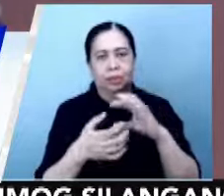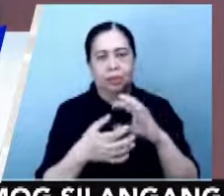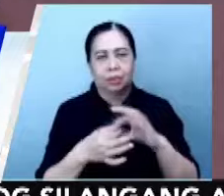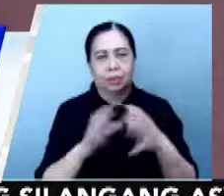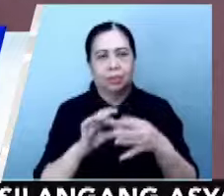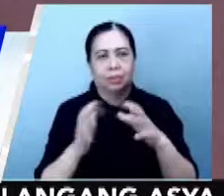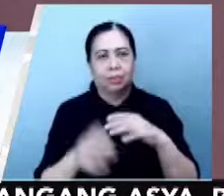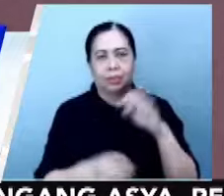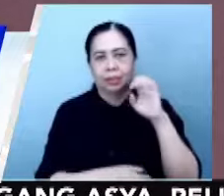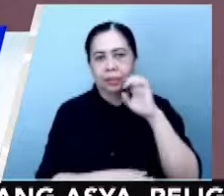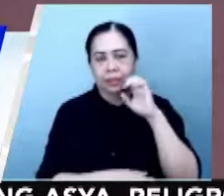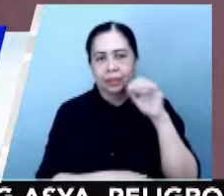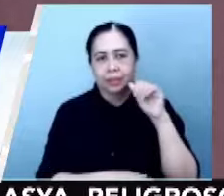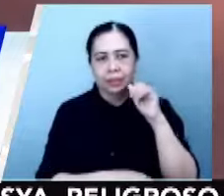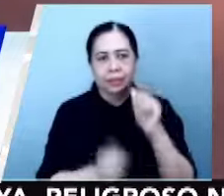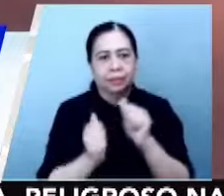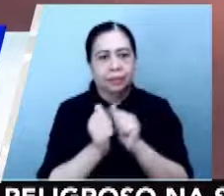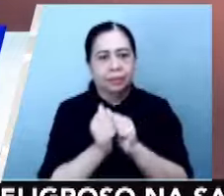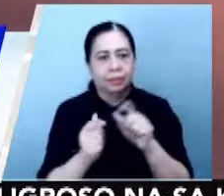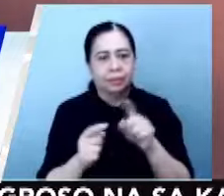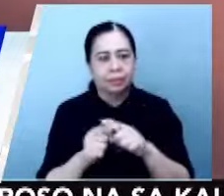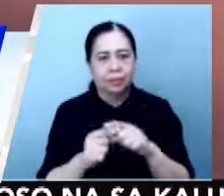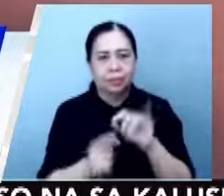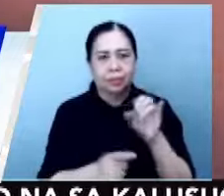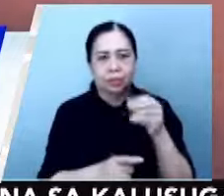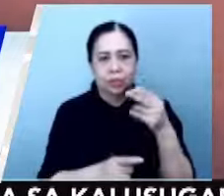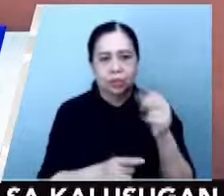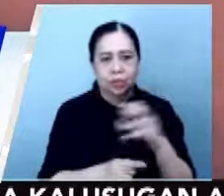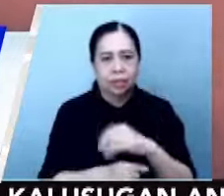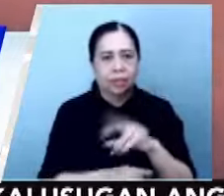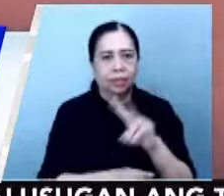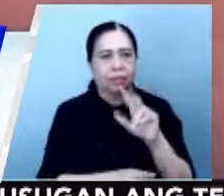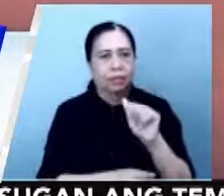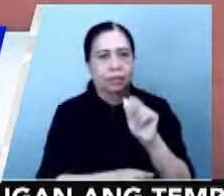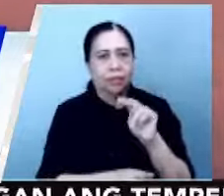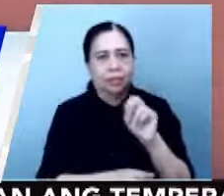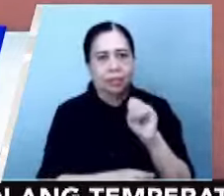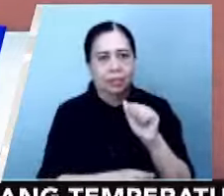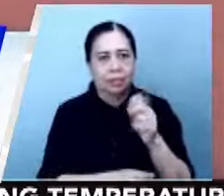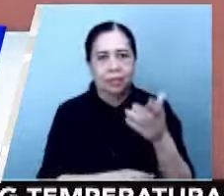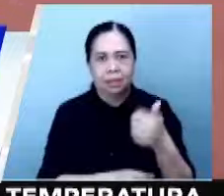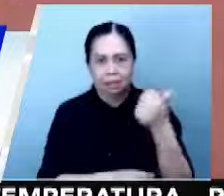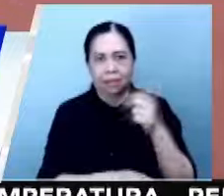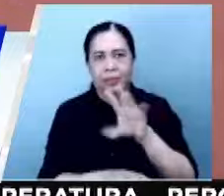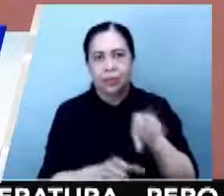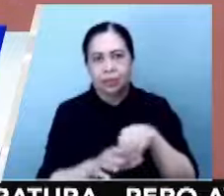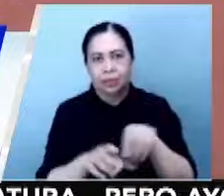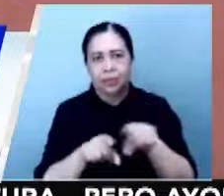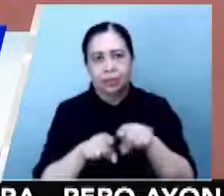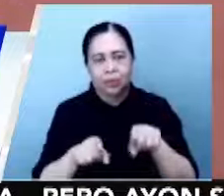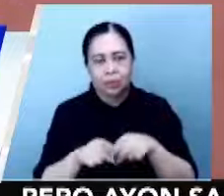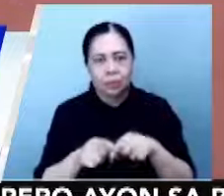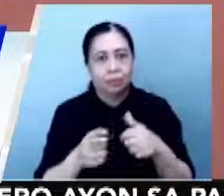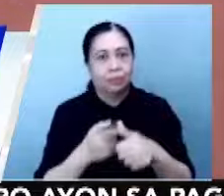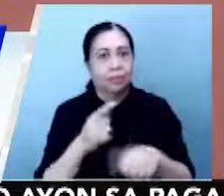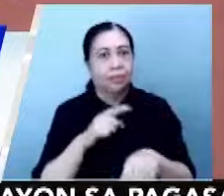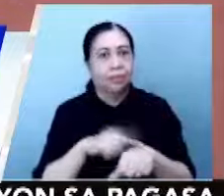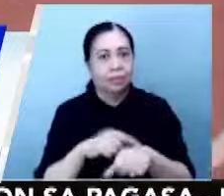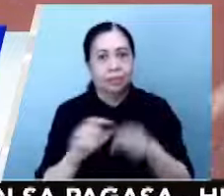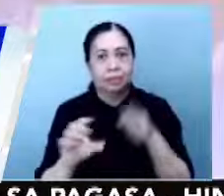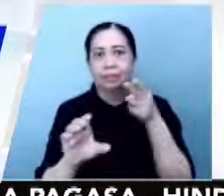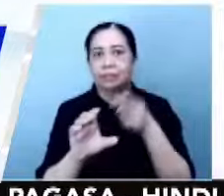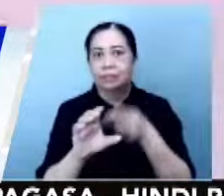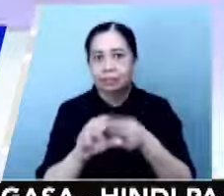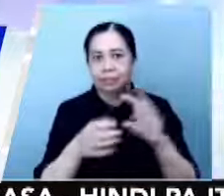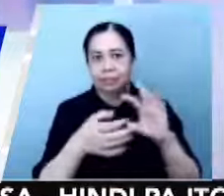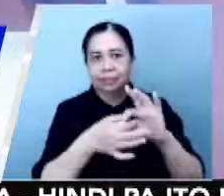sa training sina John Ceniza at Vanessa Sarno na mga nag-qualify rin at first time sasabak sa